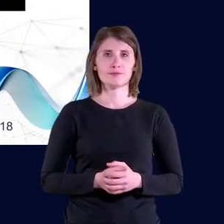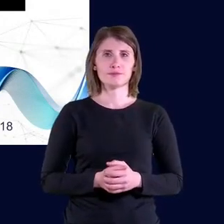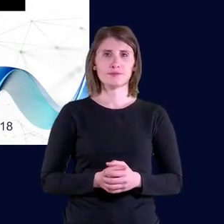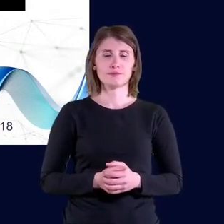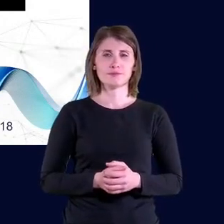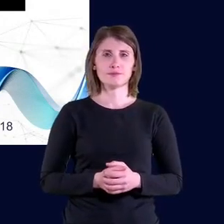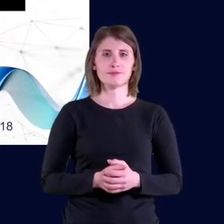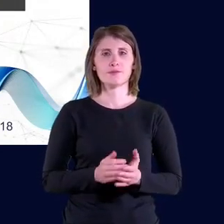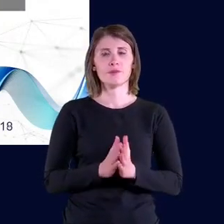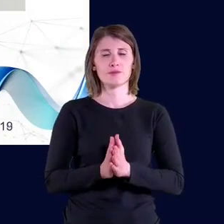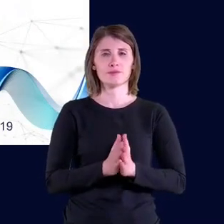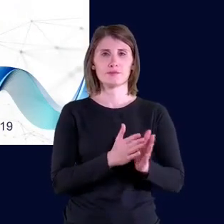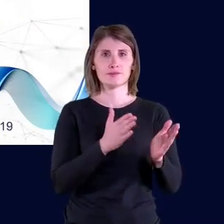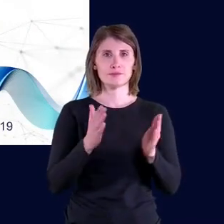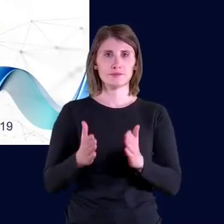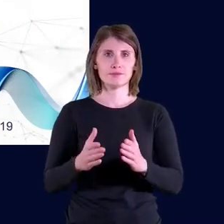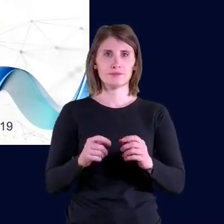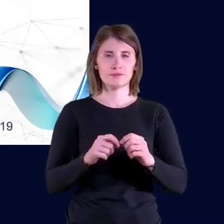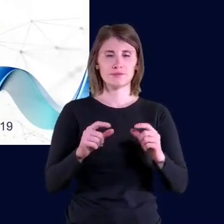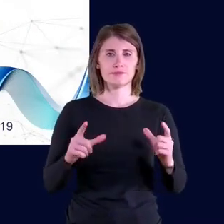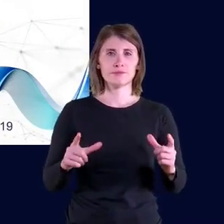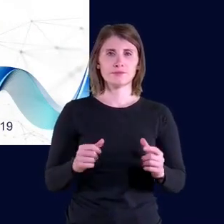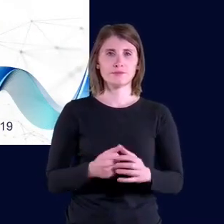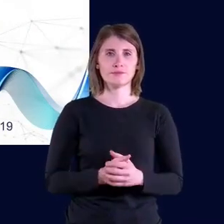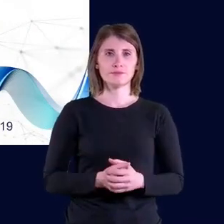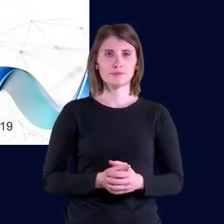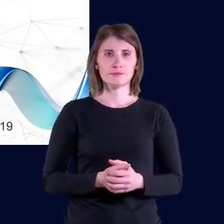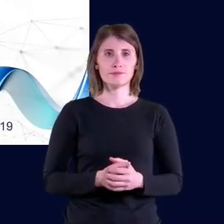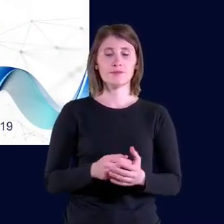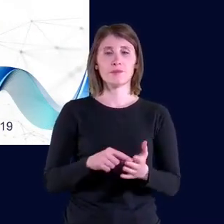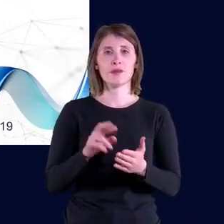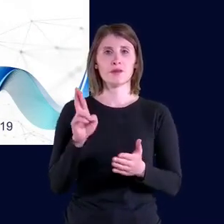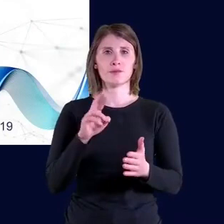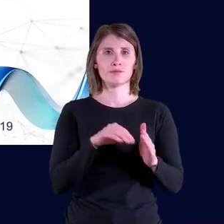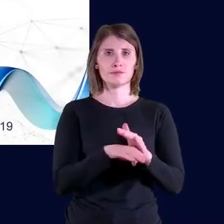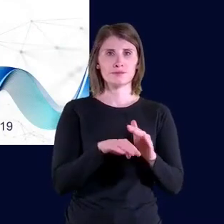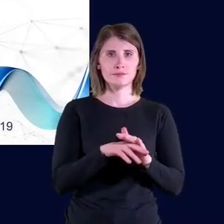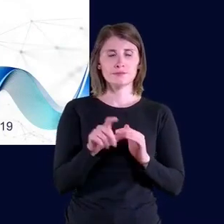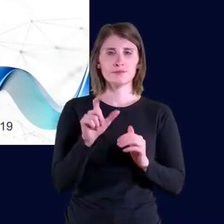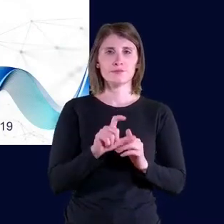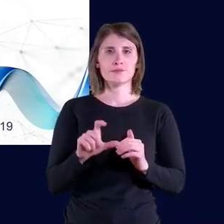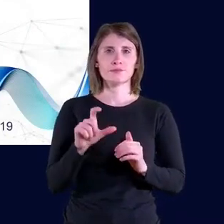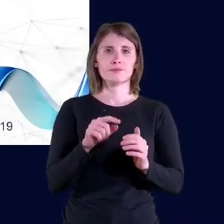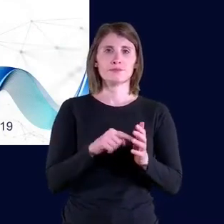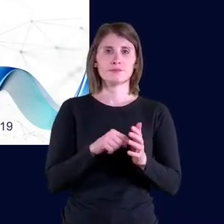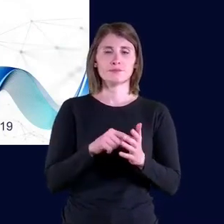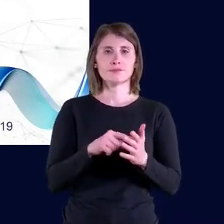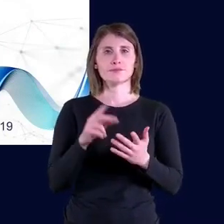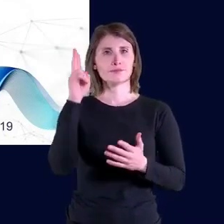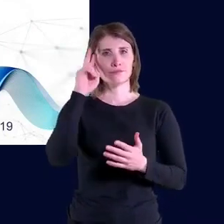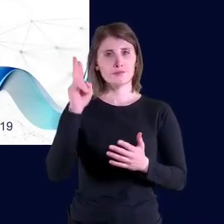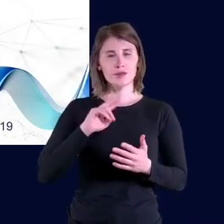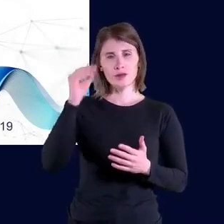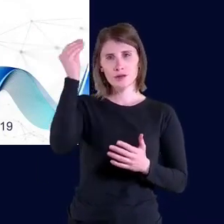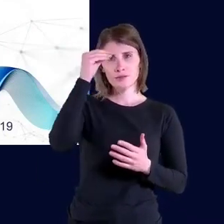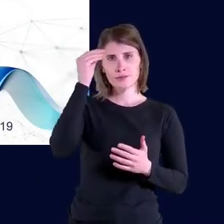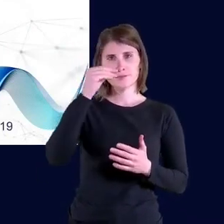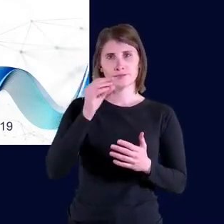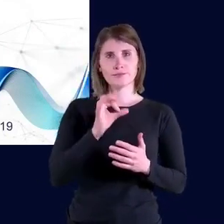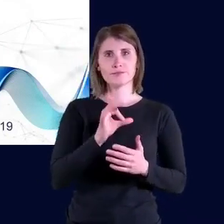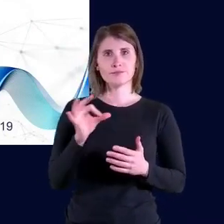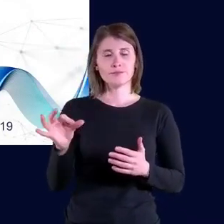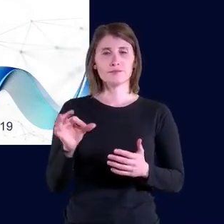Poproszę kolejny slajd w repozytorium cyfrowe instytutów naukowych generowane są specjalne pliki